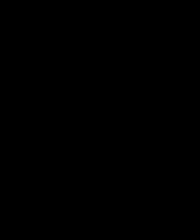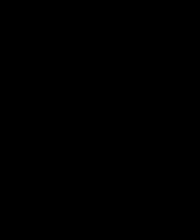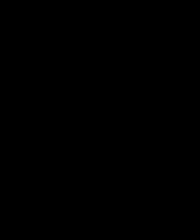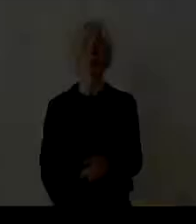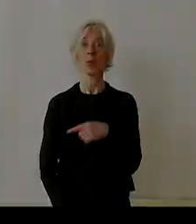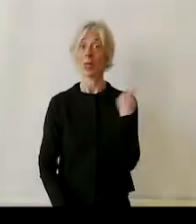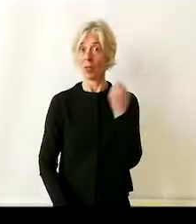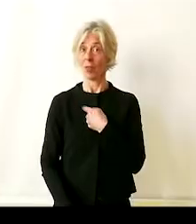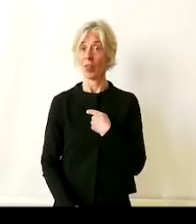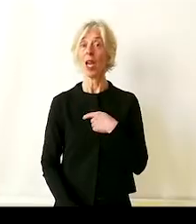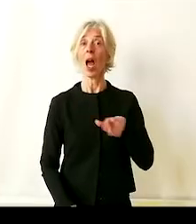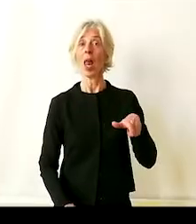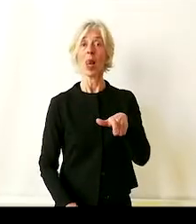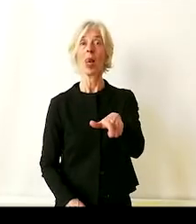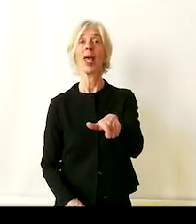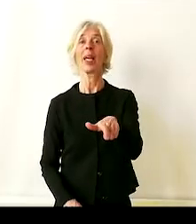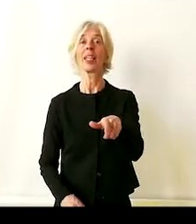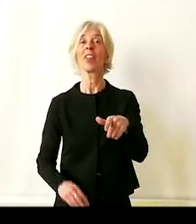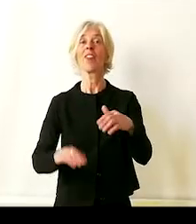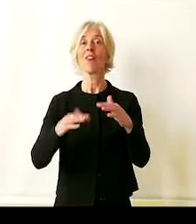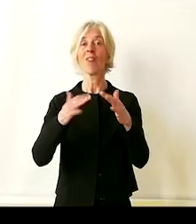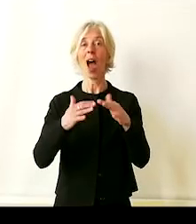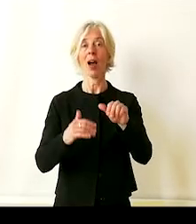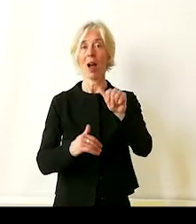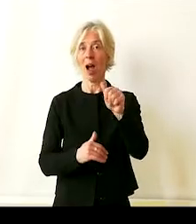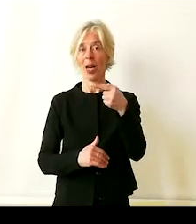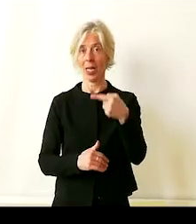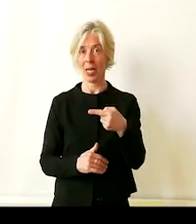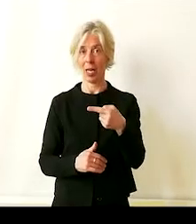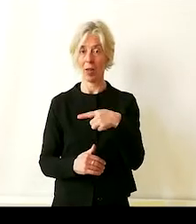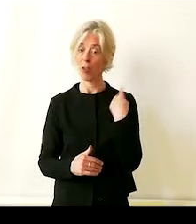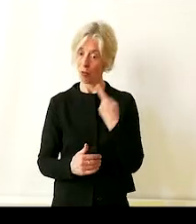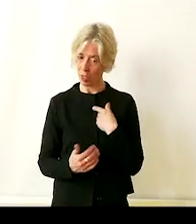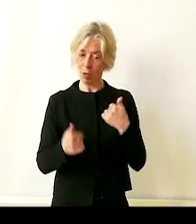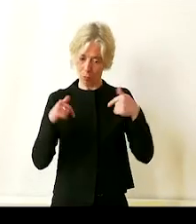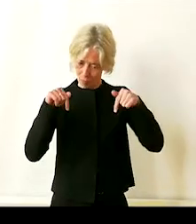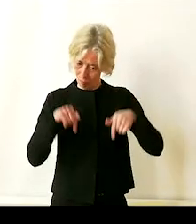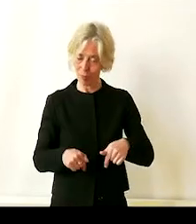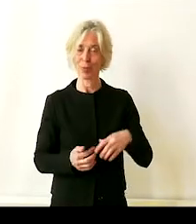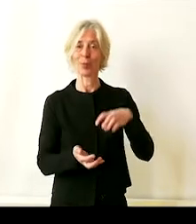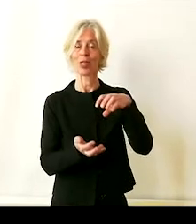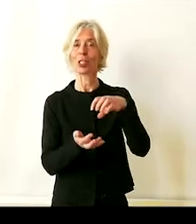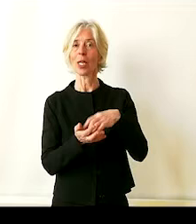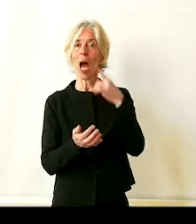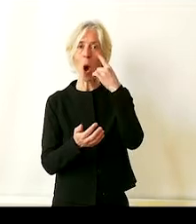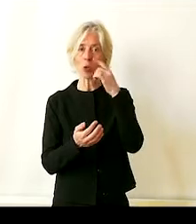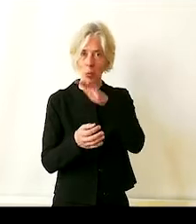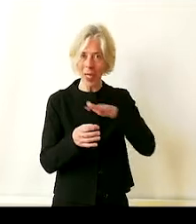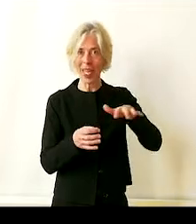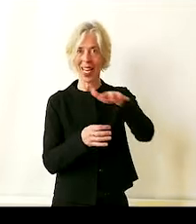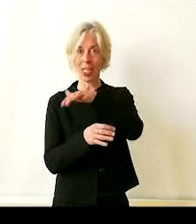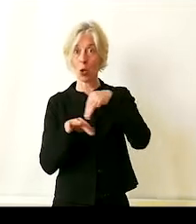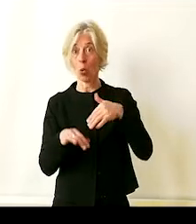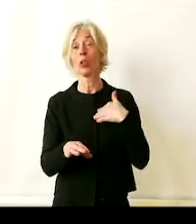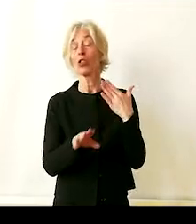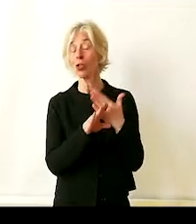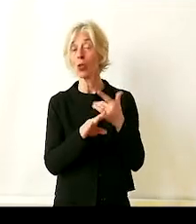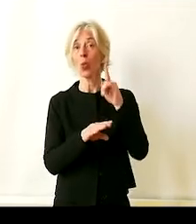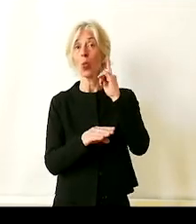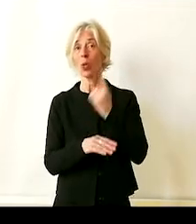Wir sind die Lechwerke AG. Wir sind ein Unternehmen hier aus der Region mit einer 120-jährigen Geschichte.